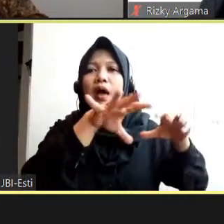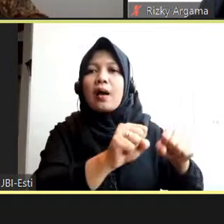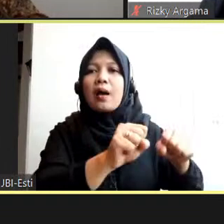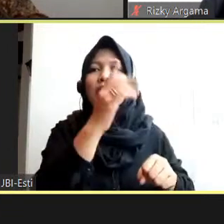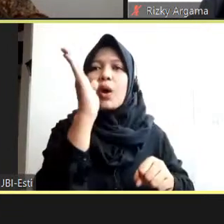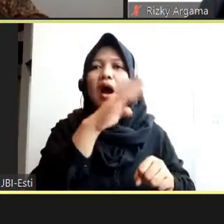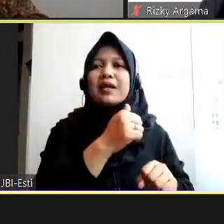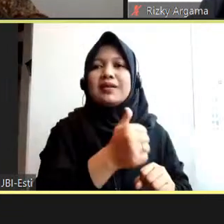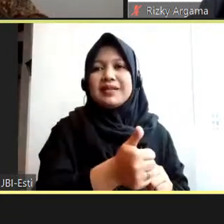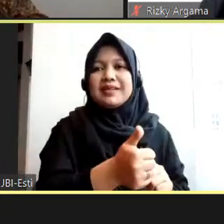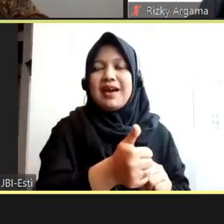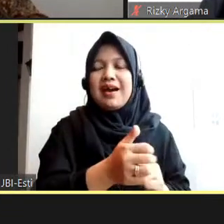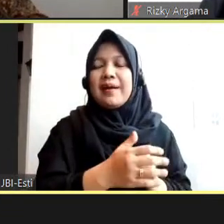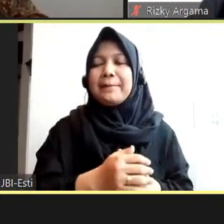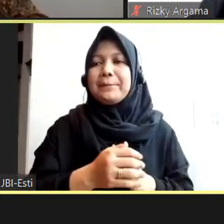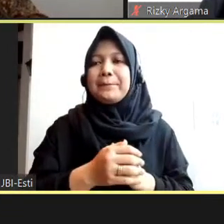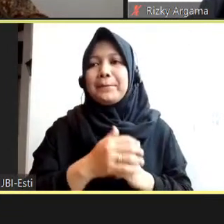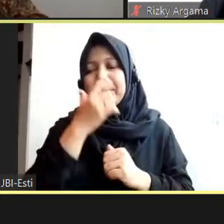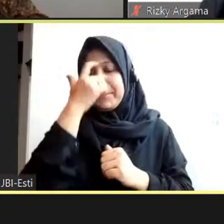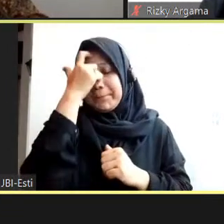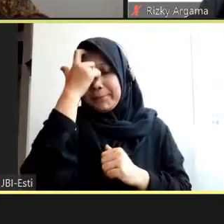dan juga metodenya kurang lebih mirip.